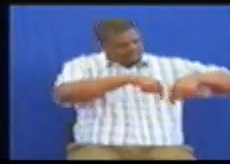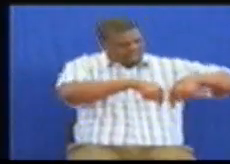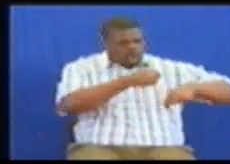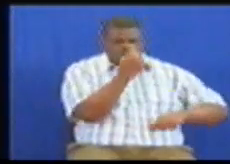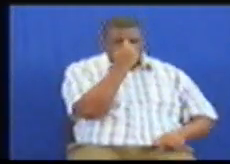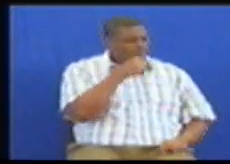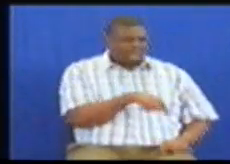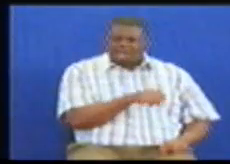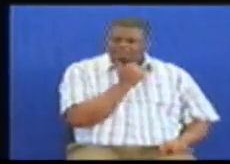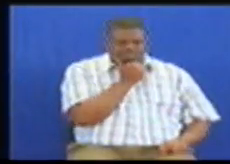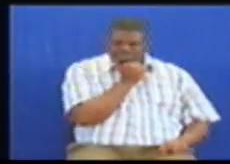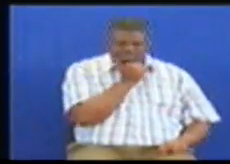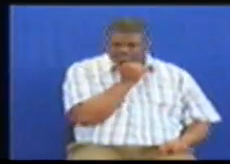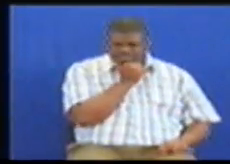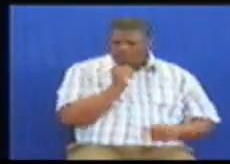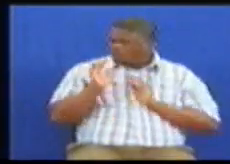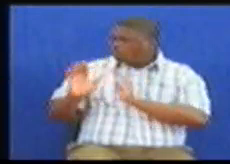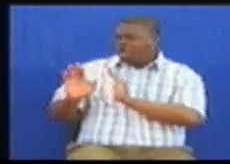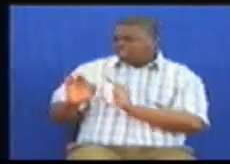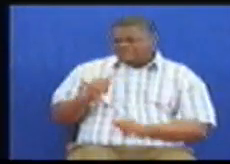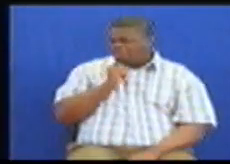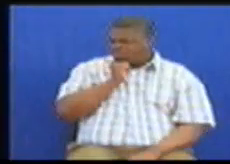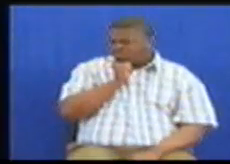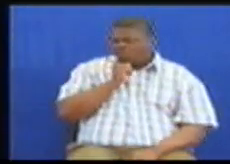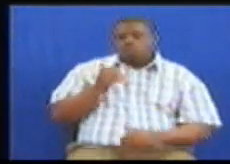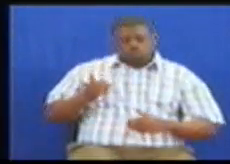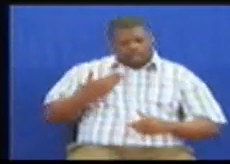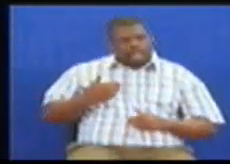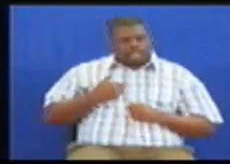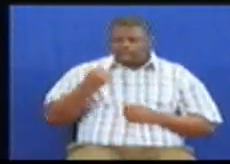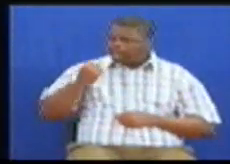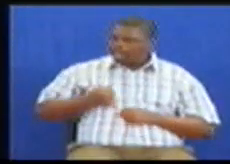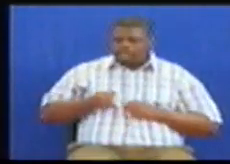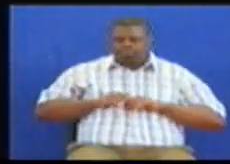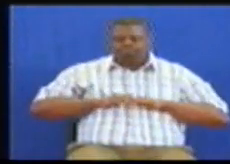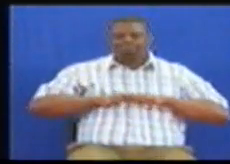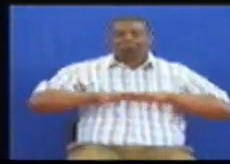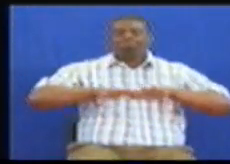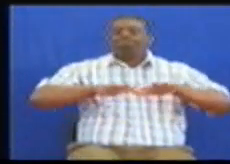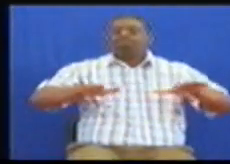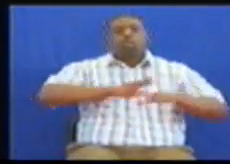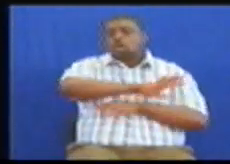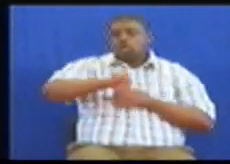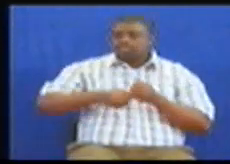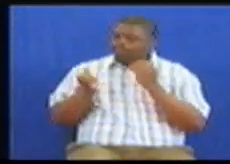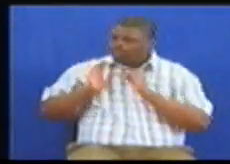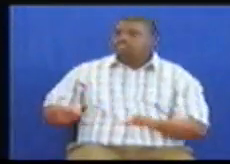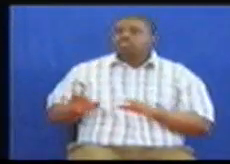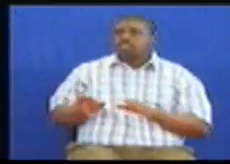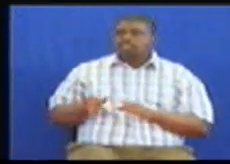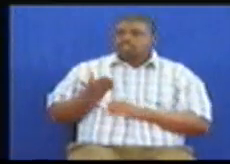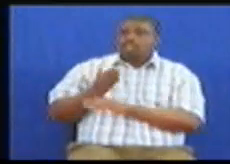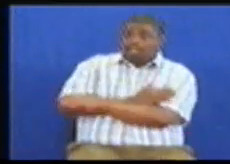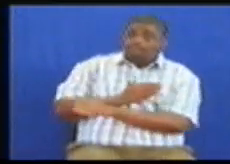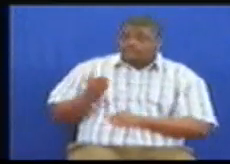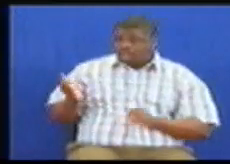au mpaka Mwanza. Tunataka mtandao mzima wa reli ukamilike ndio muondoke. Kabla kukamilisha